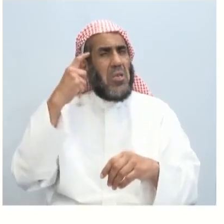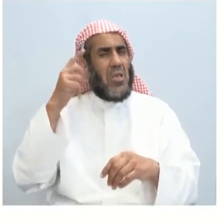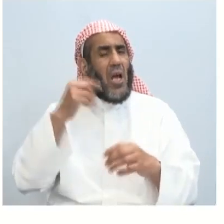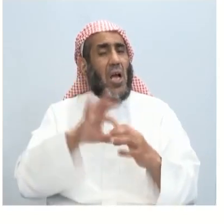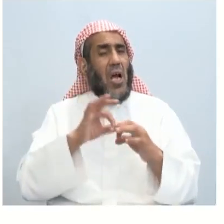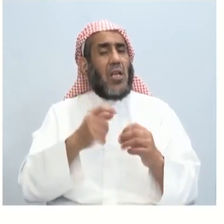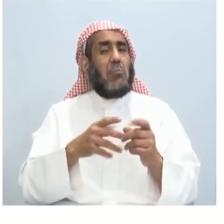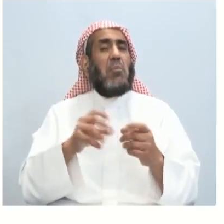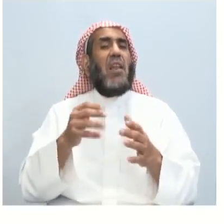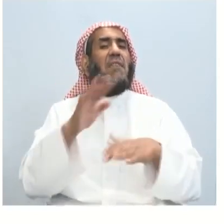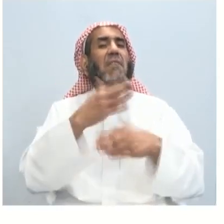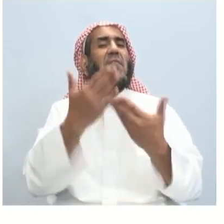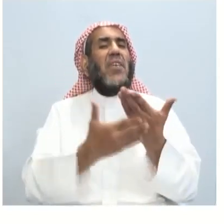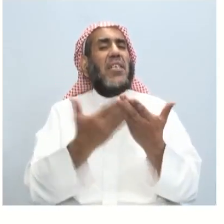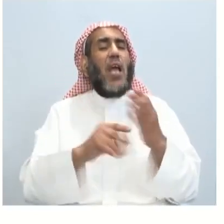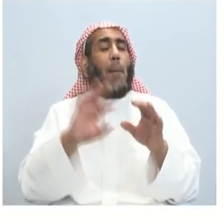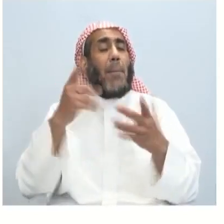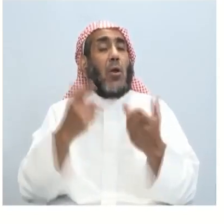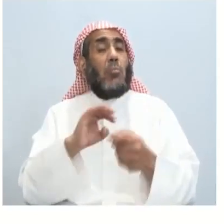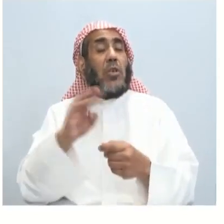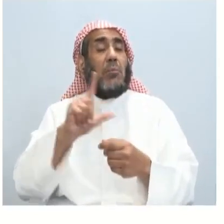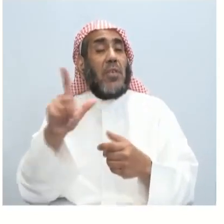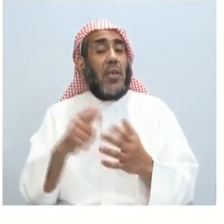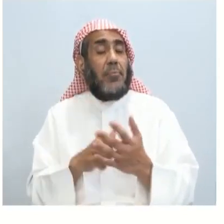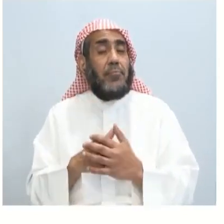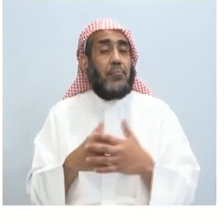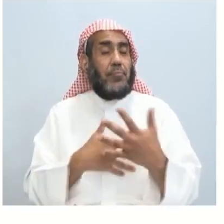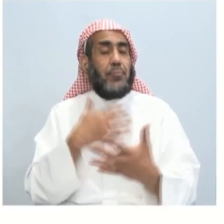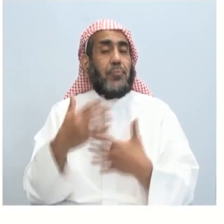بالفيزياء ما رايكم من الاجابه صحيحه